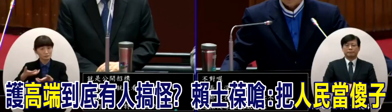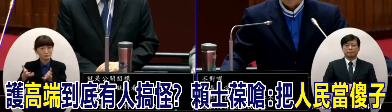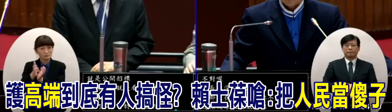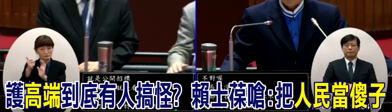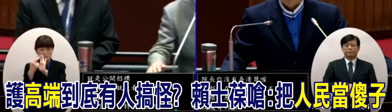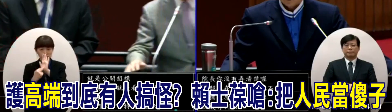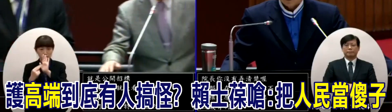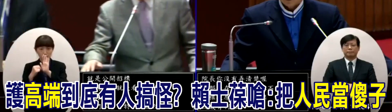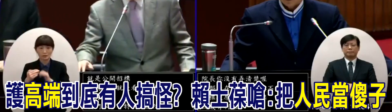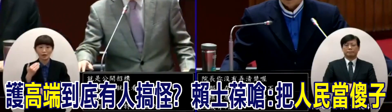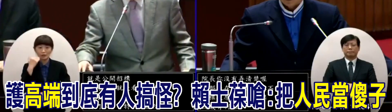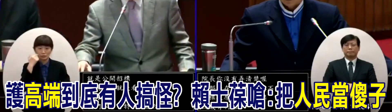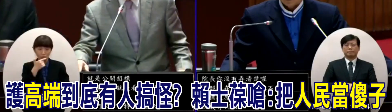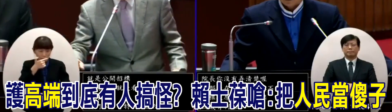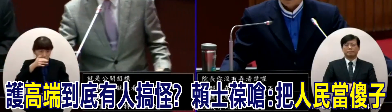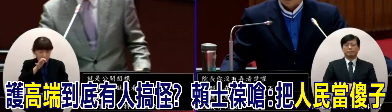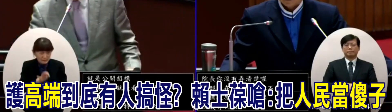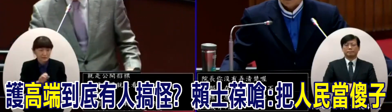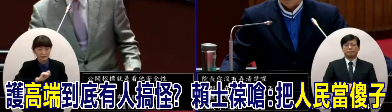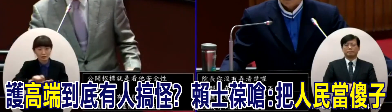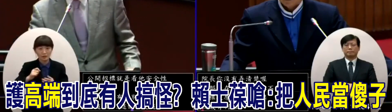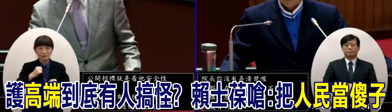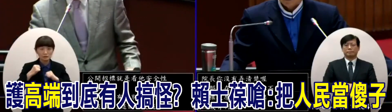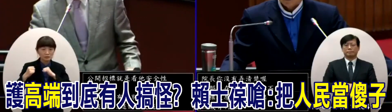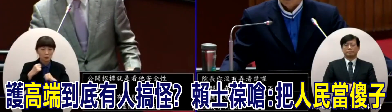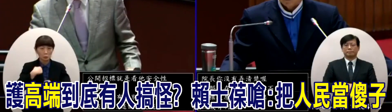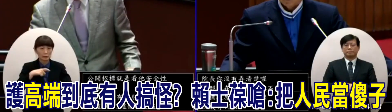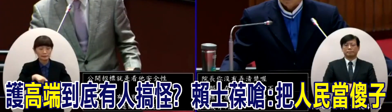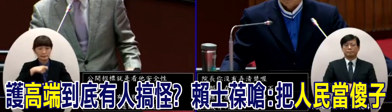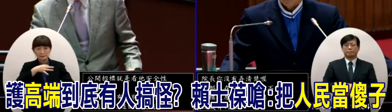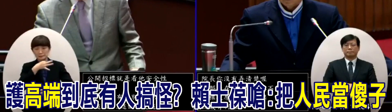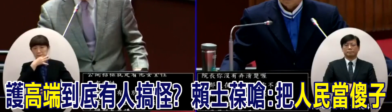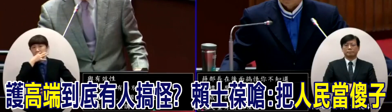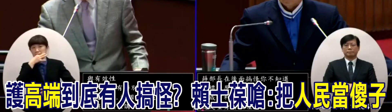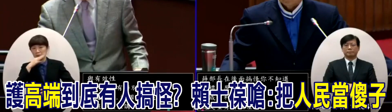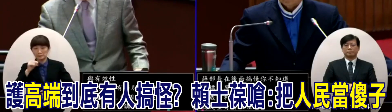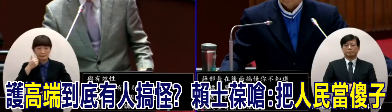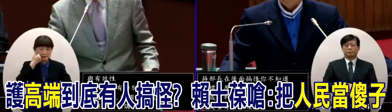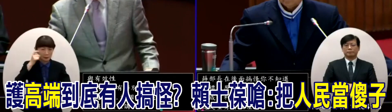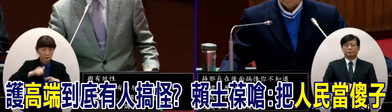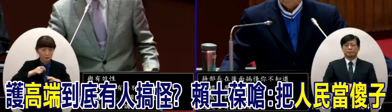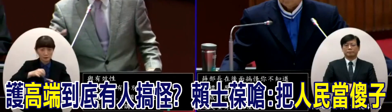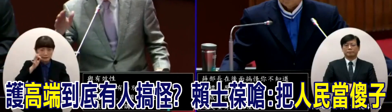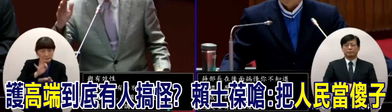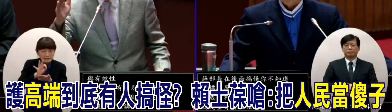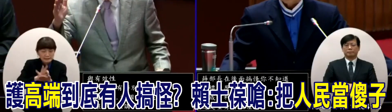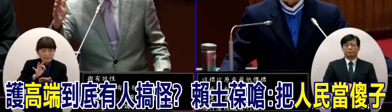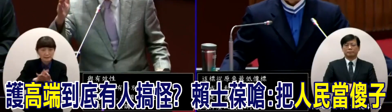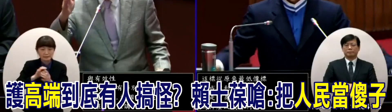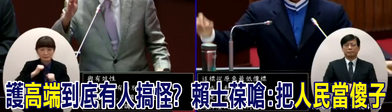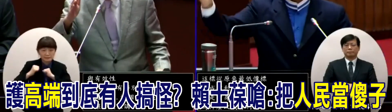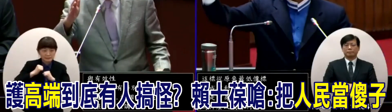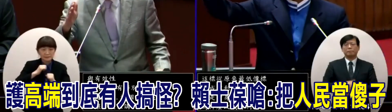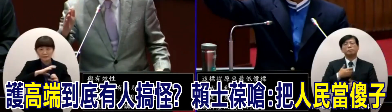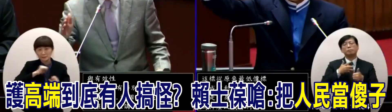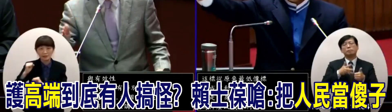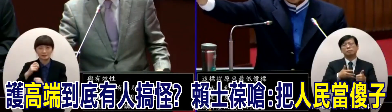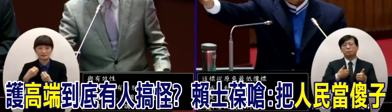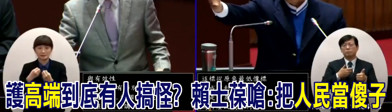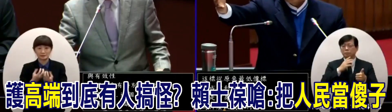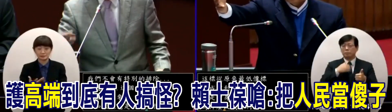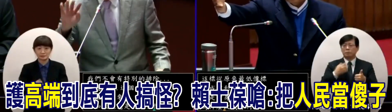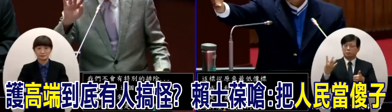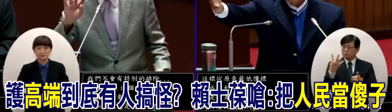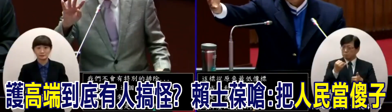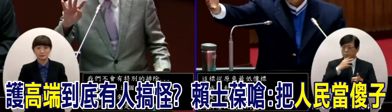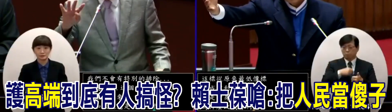说还是用最低价标的话，我们会担心有人会低价抢标，所以我们还是必须要。 请问你总共几家来